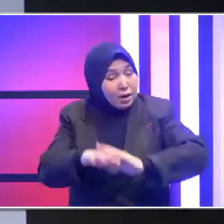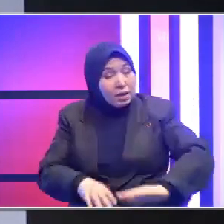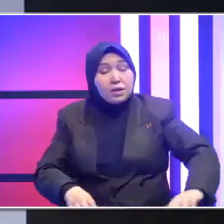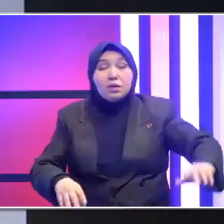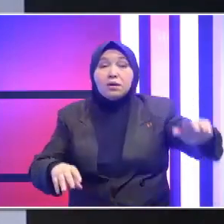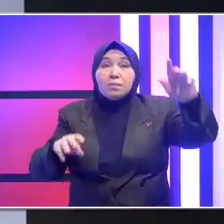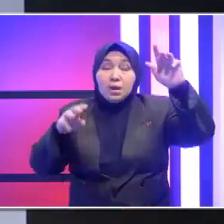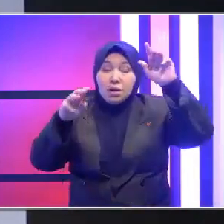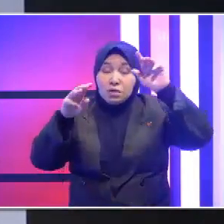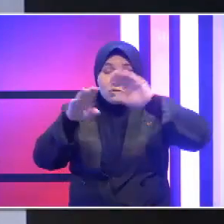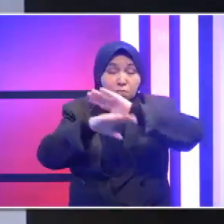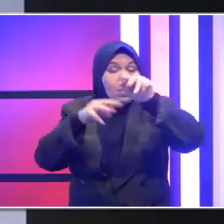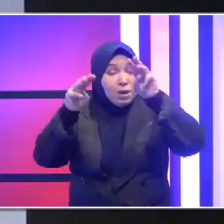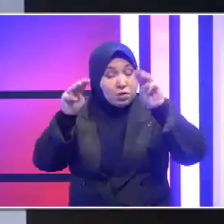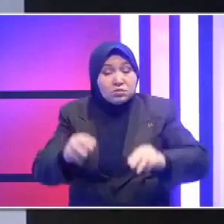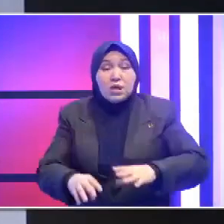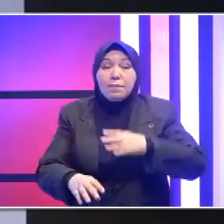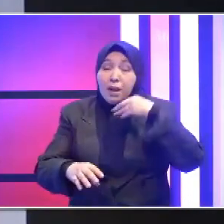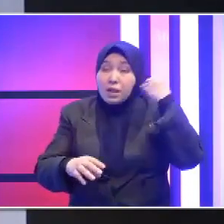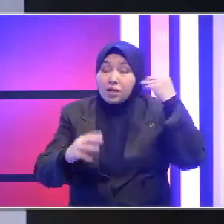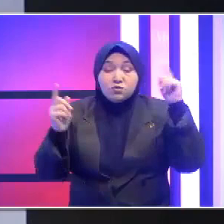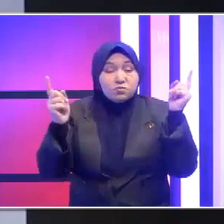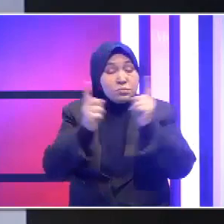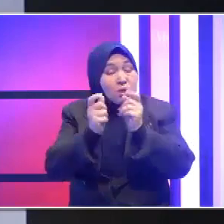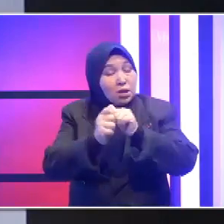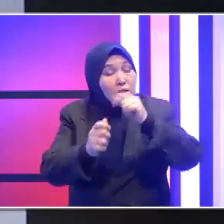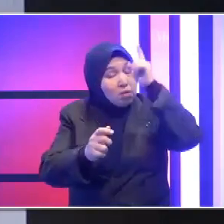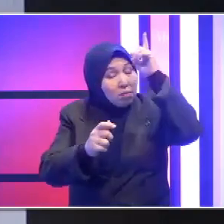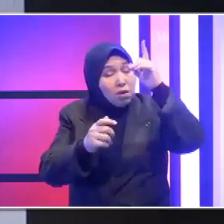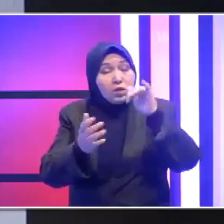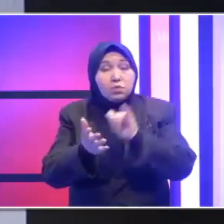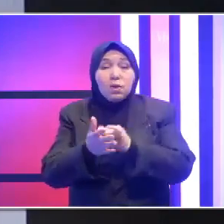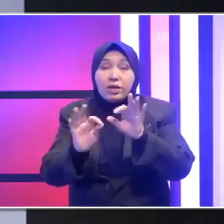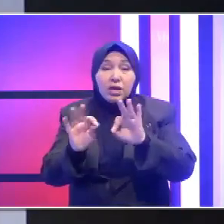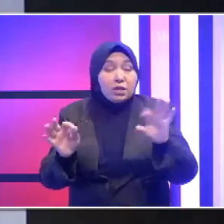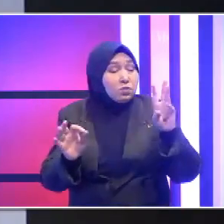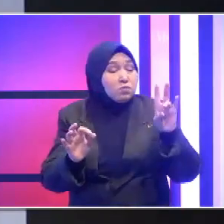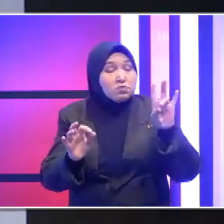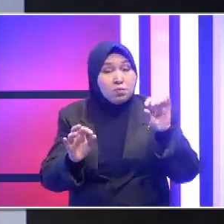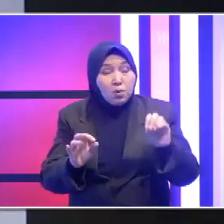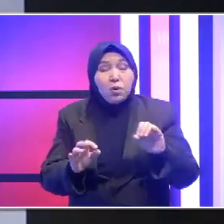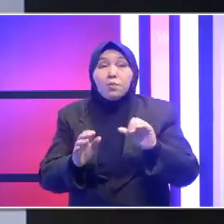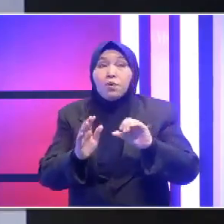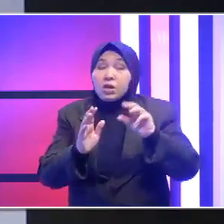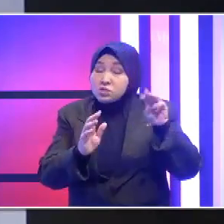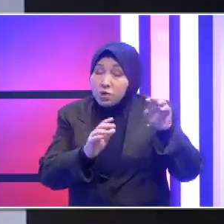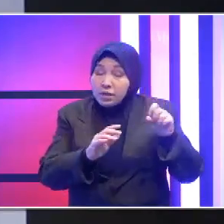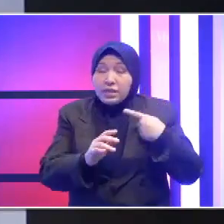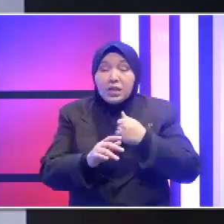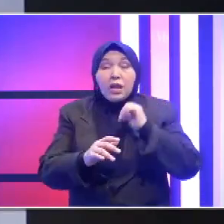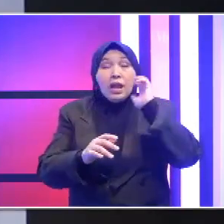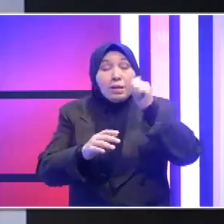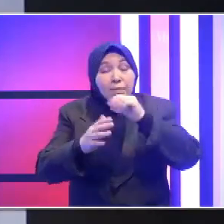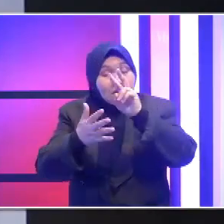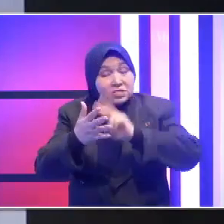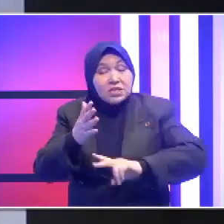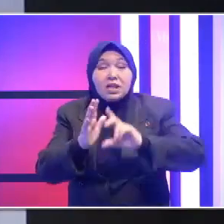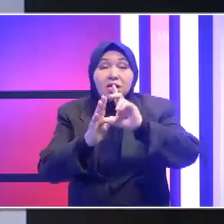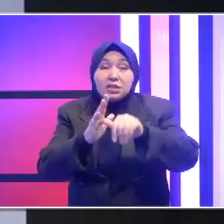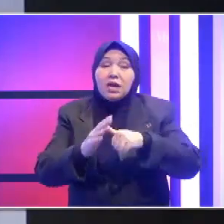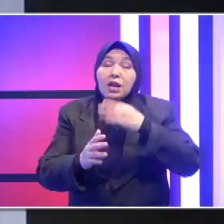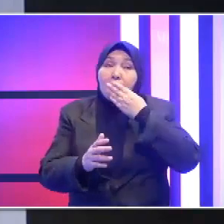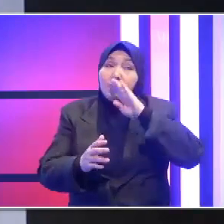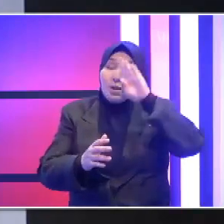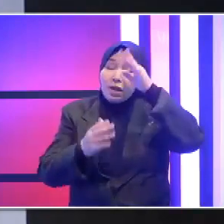dikembalikan ini adalah petikan ayat daripada ayahnya ke-70 kesesuaian kita baca sebentar nanti hamdulillah sebelum